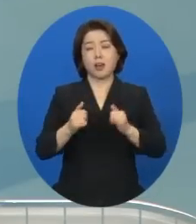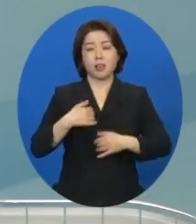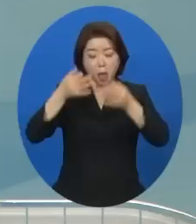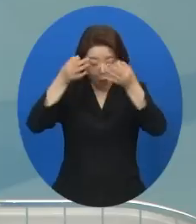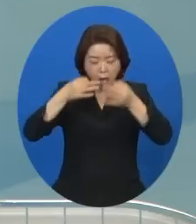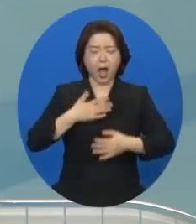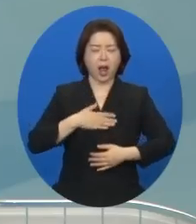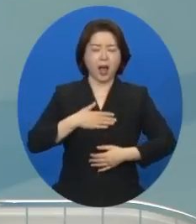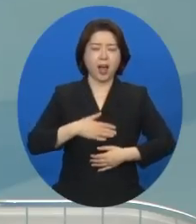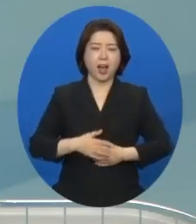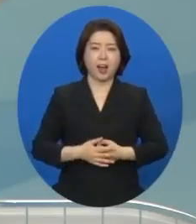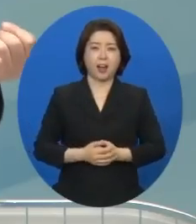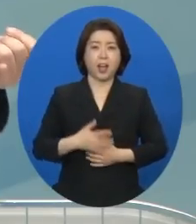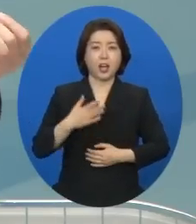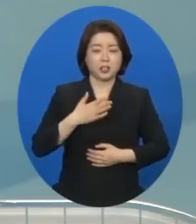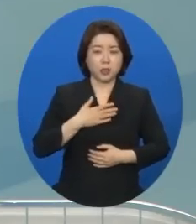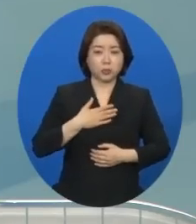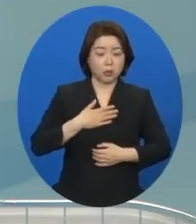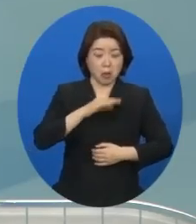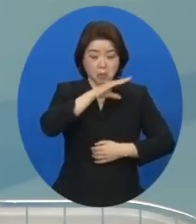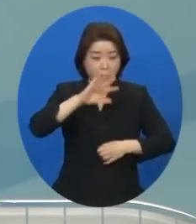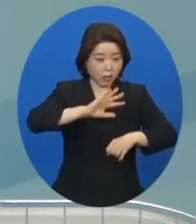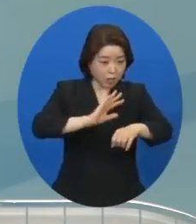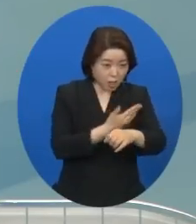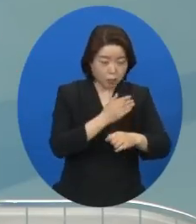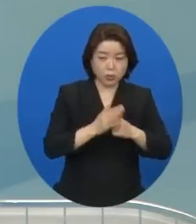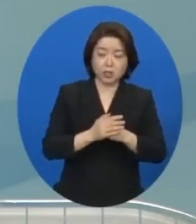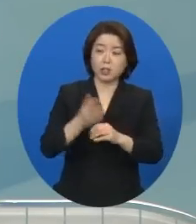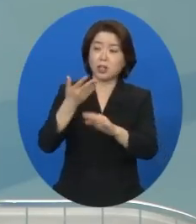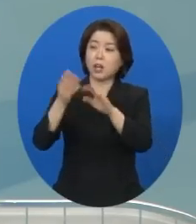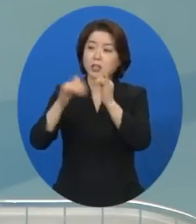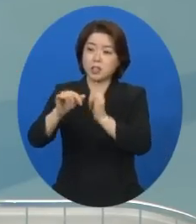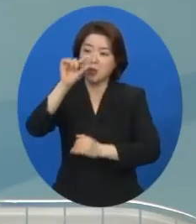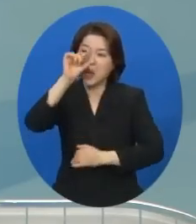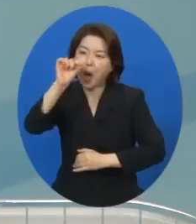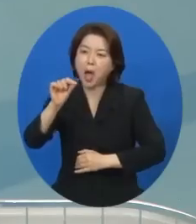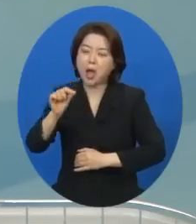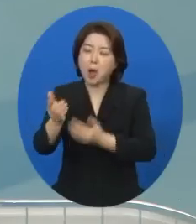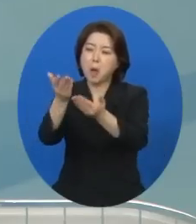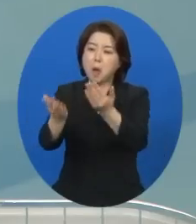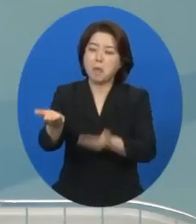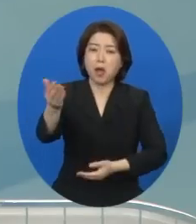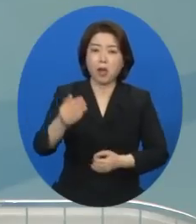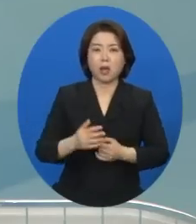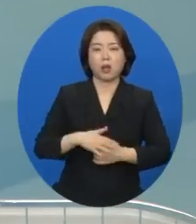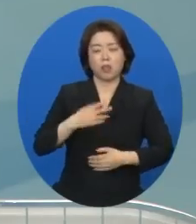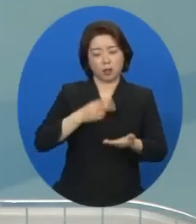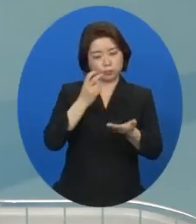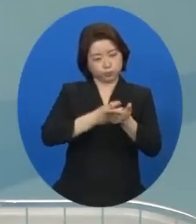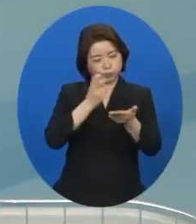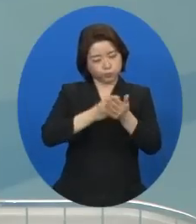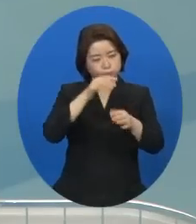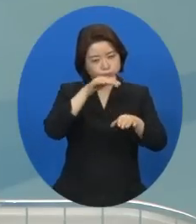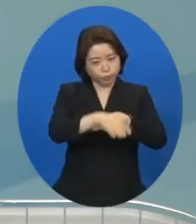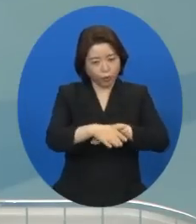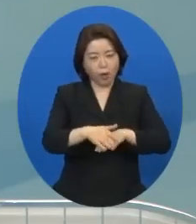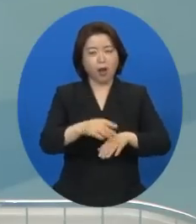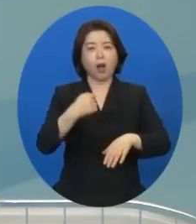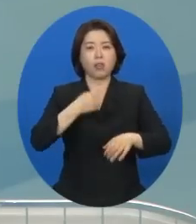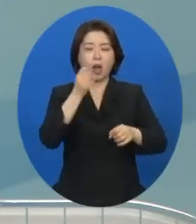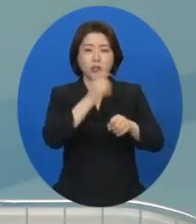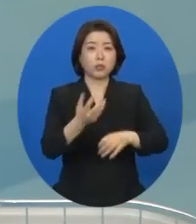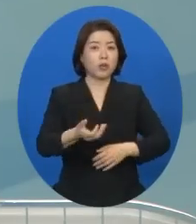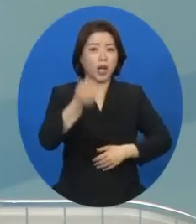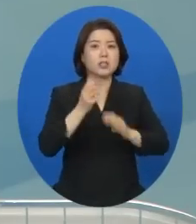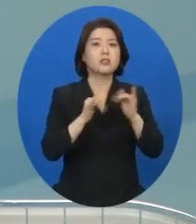자신을 알지요. 저도 제대로 못하면서 남에게도 그렇게 까다로워요. 정말 율법주의적인 성향을 가진 사람이라고 해도 과언이